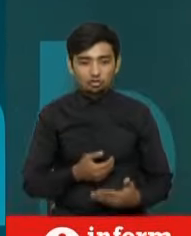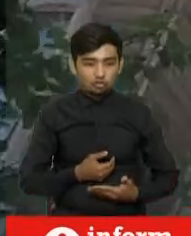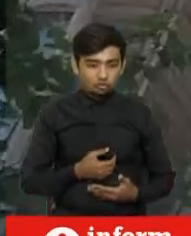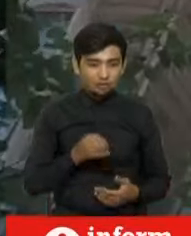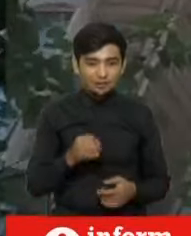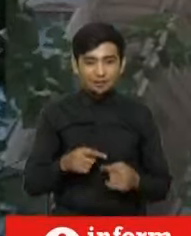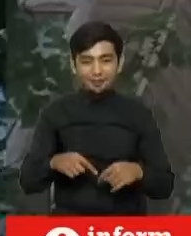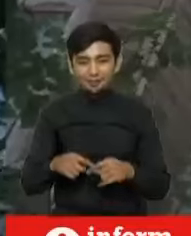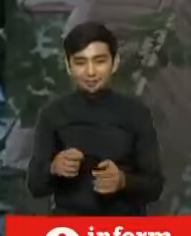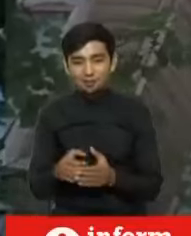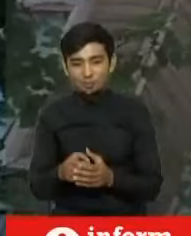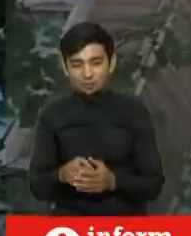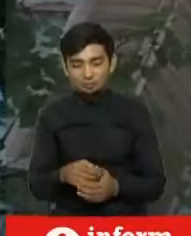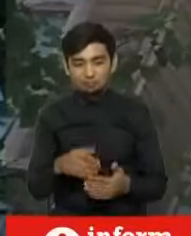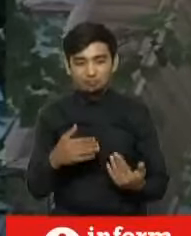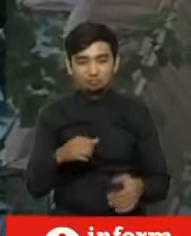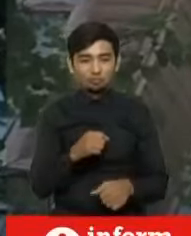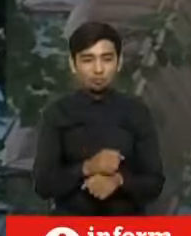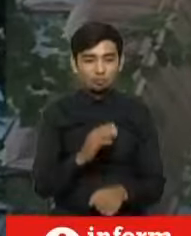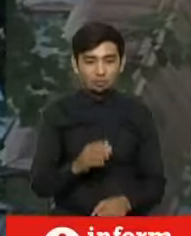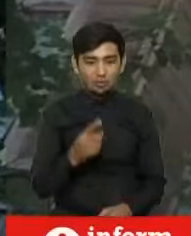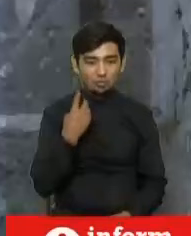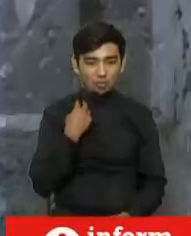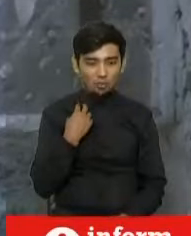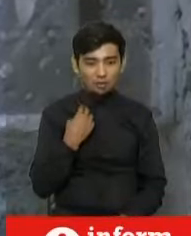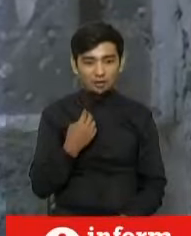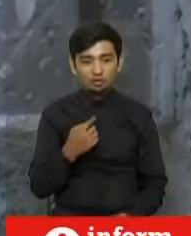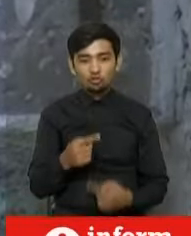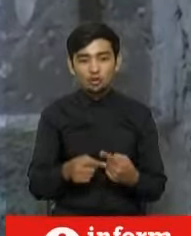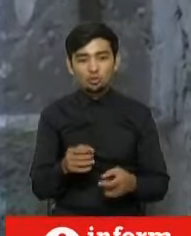и организацией прекращены. Взыскивать долги фирма может уже